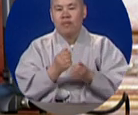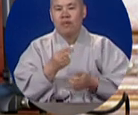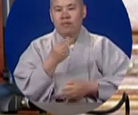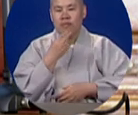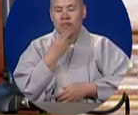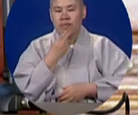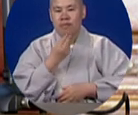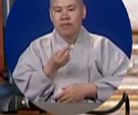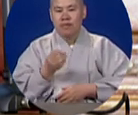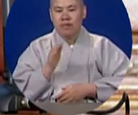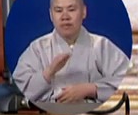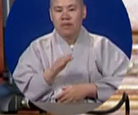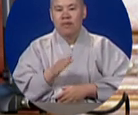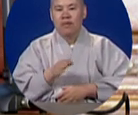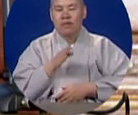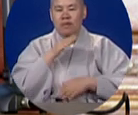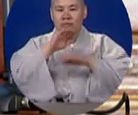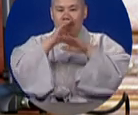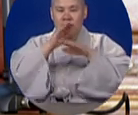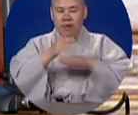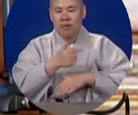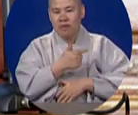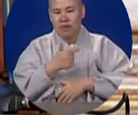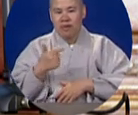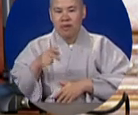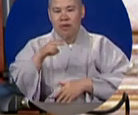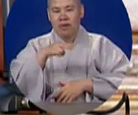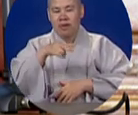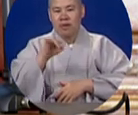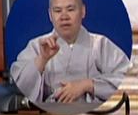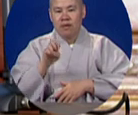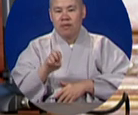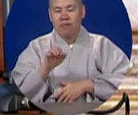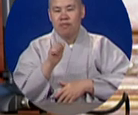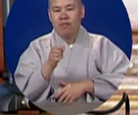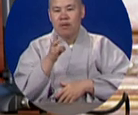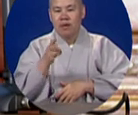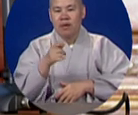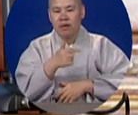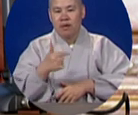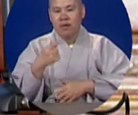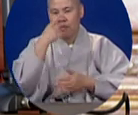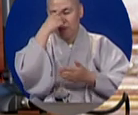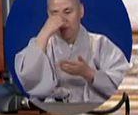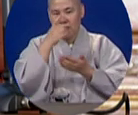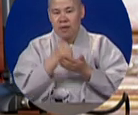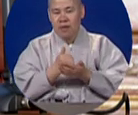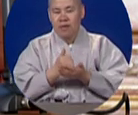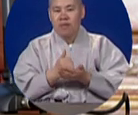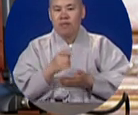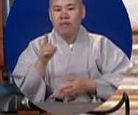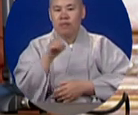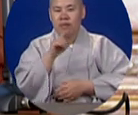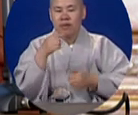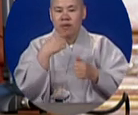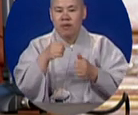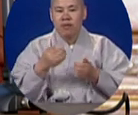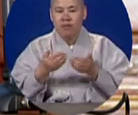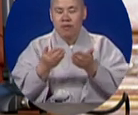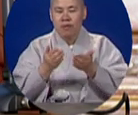그래가지고 이 신의 선사는 또 뭔 가르침을 했느냐